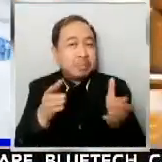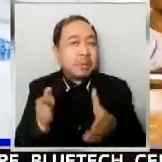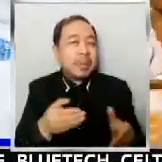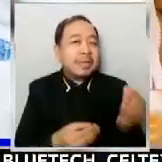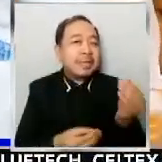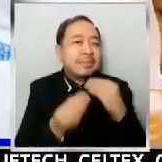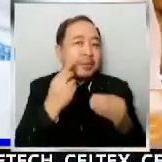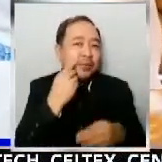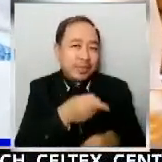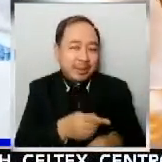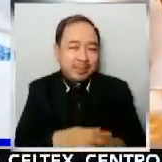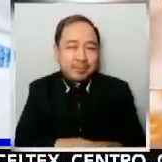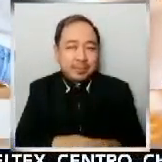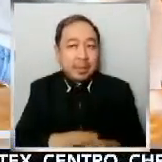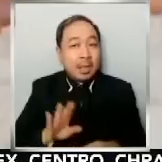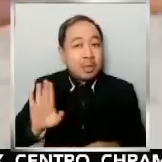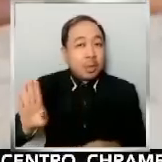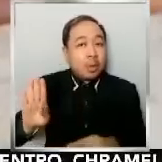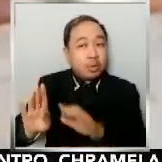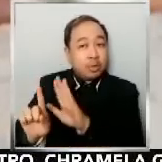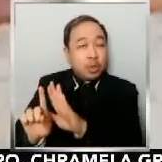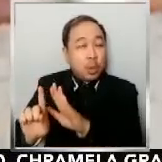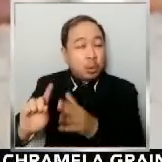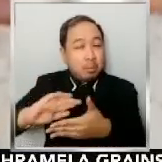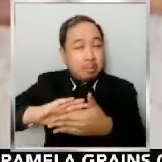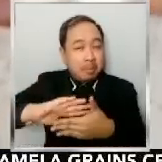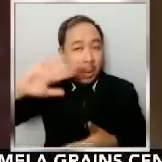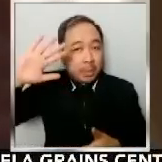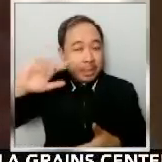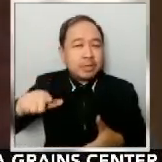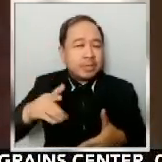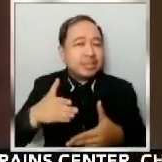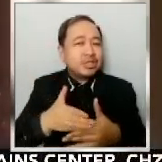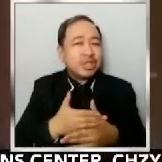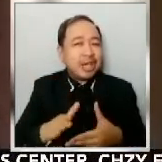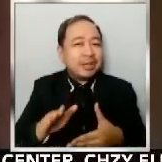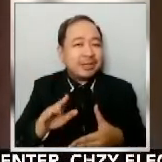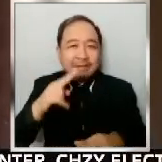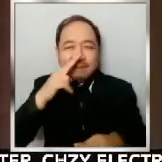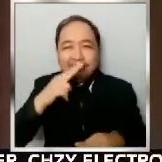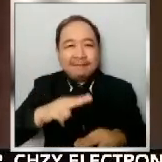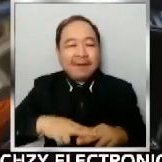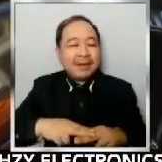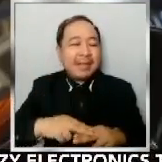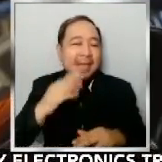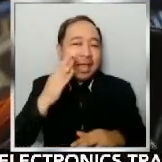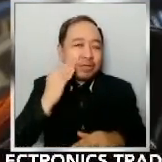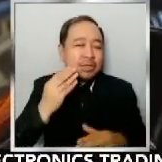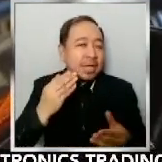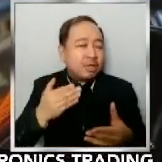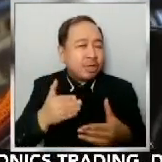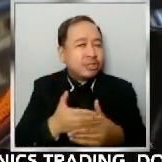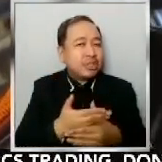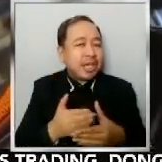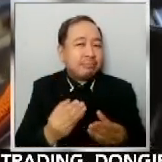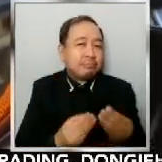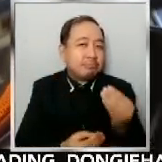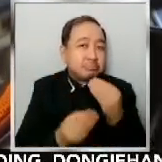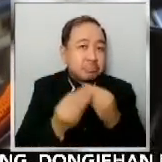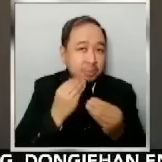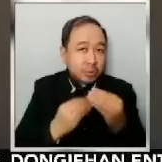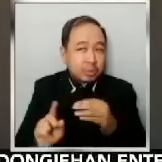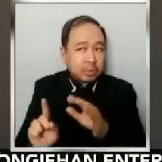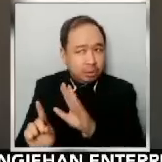vlog, ibinahagi ni Bea ang kanyang fun experience on sharing appetizing meals na siya mismo ang